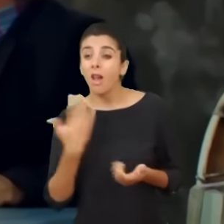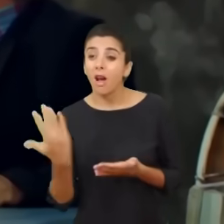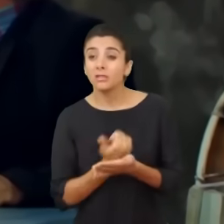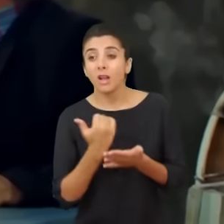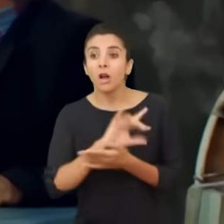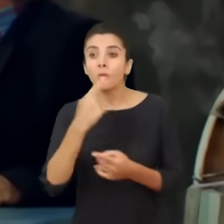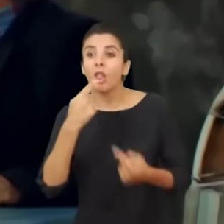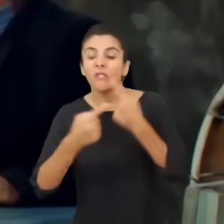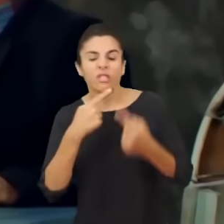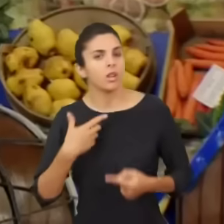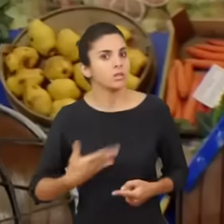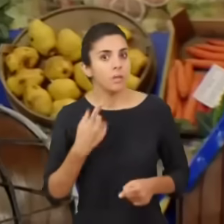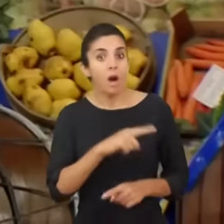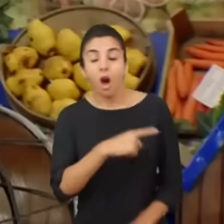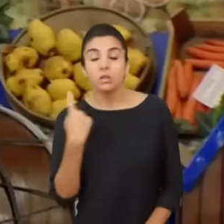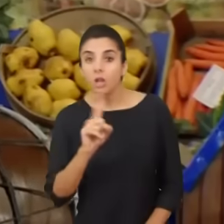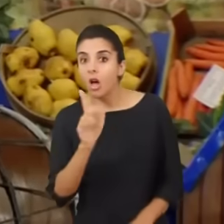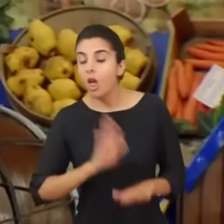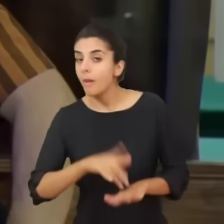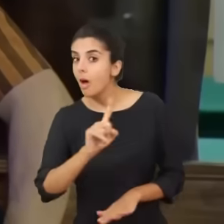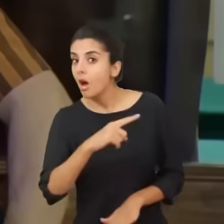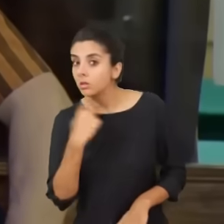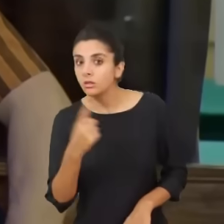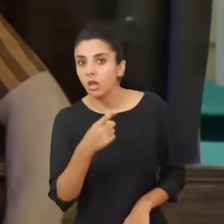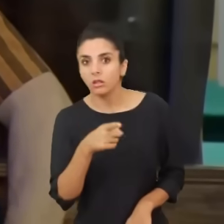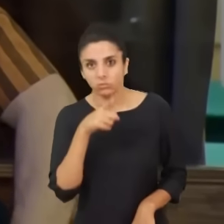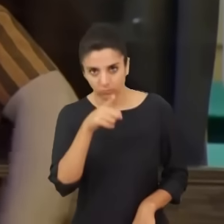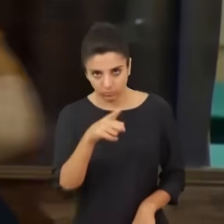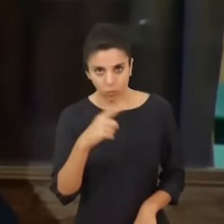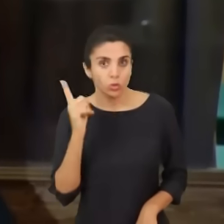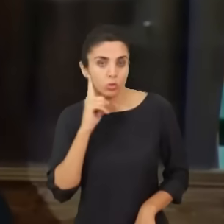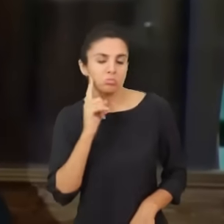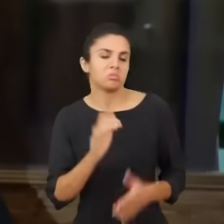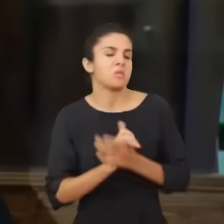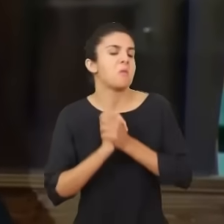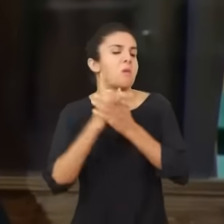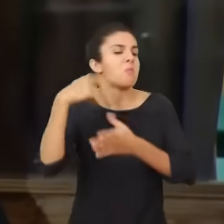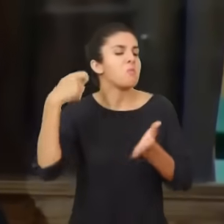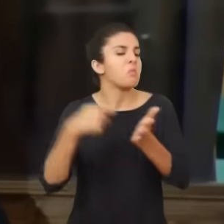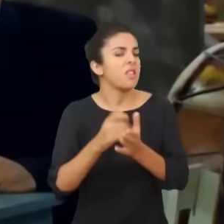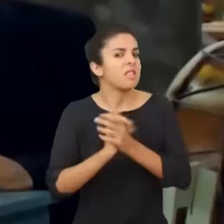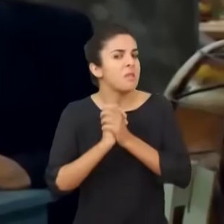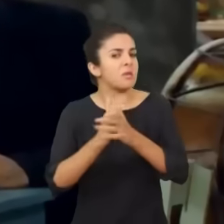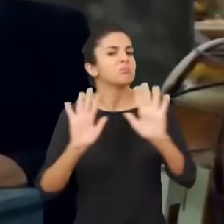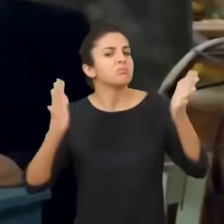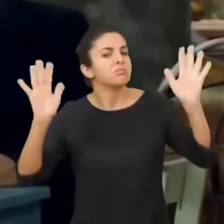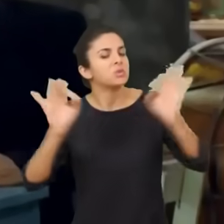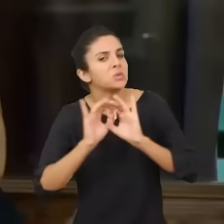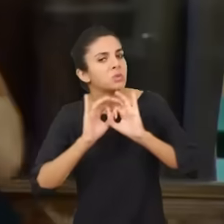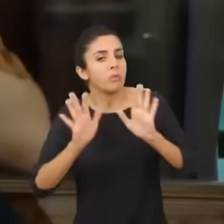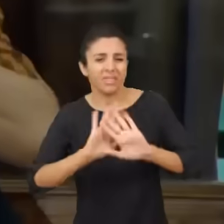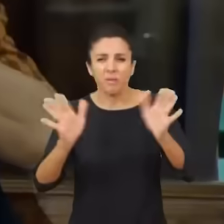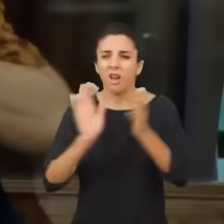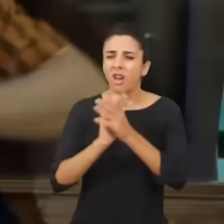aldığınızı görmeyeceğim. Sakın ha. Sakın ha. Sus. Helal. Adanalı Celal Muhtar. Bravo. Tamam, şakşağa gerek